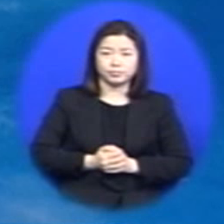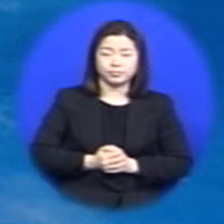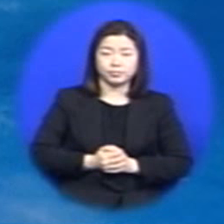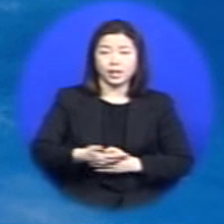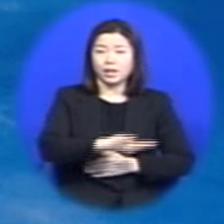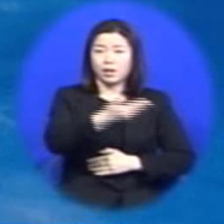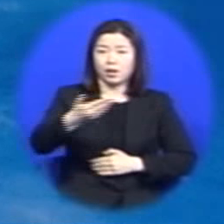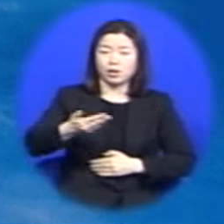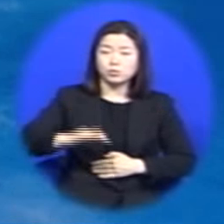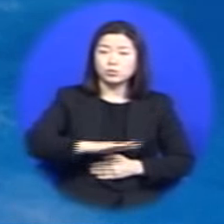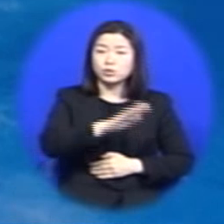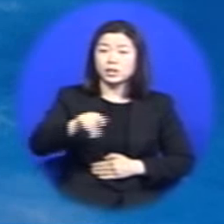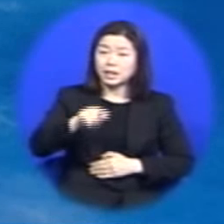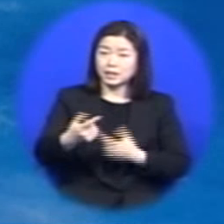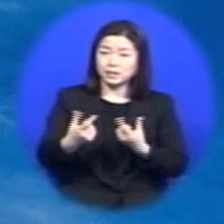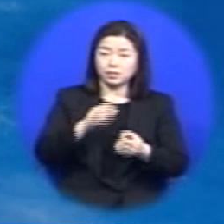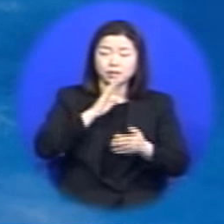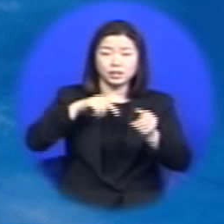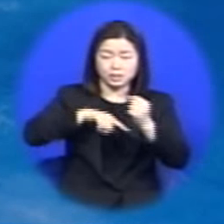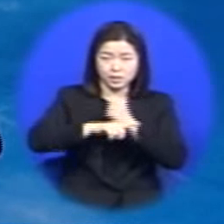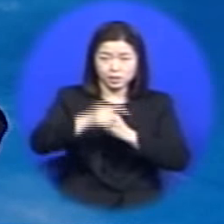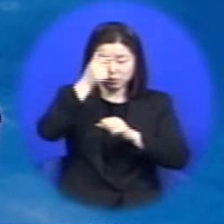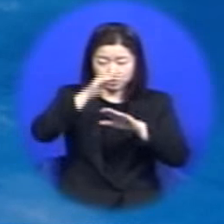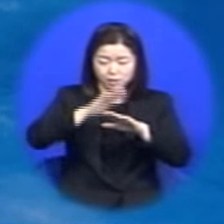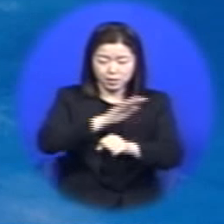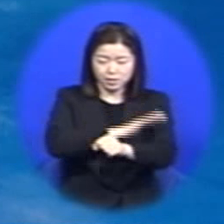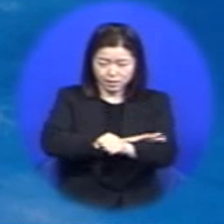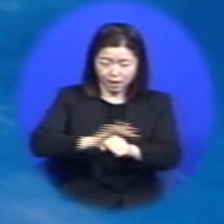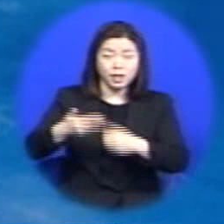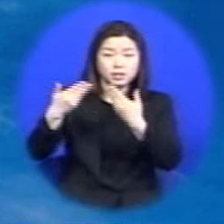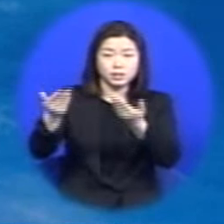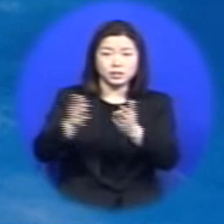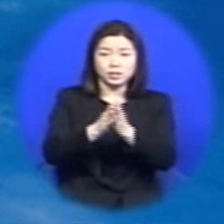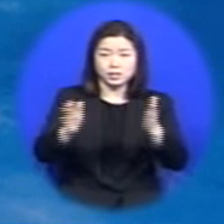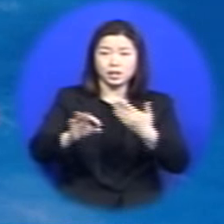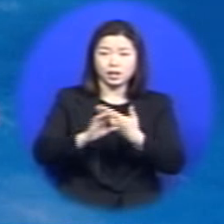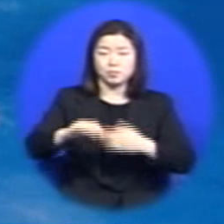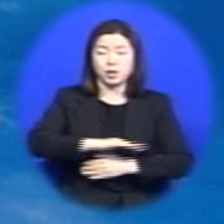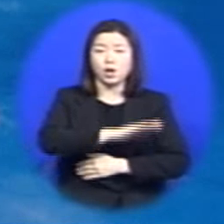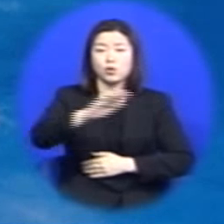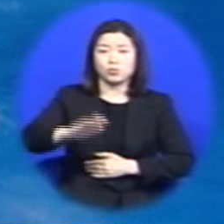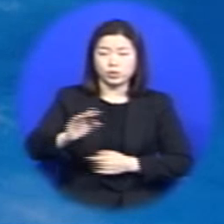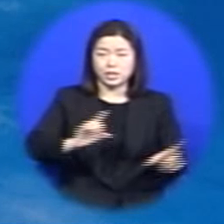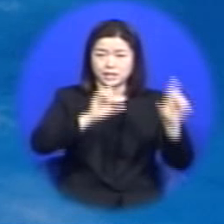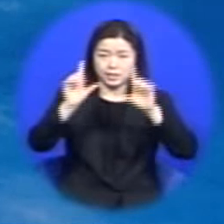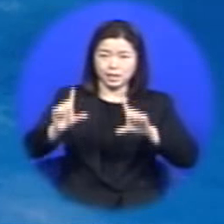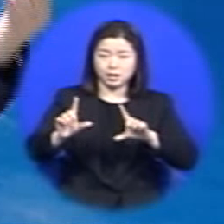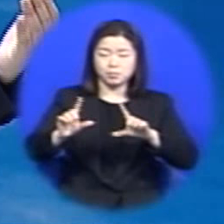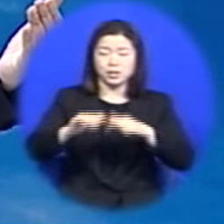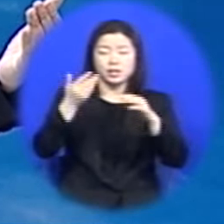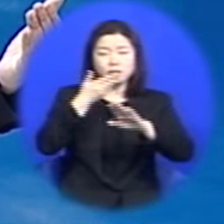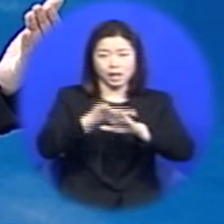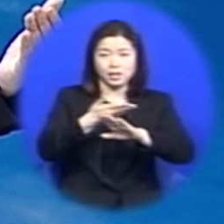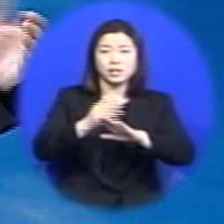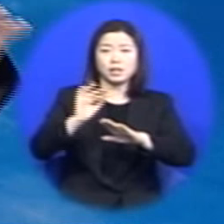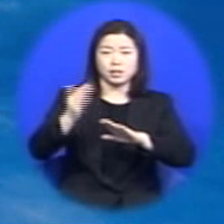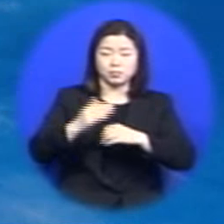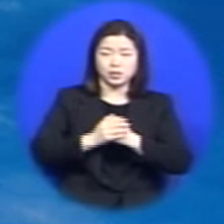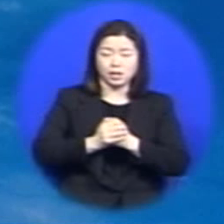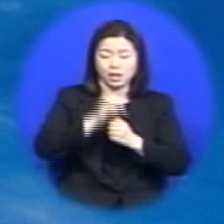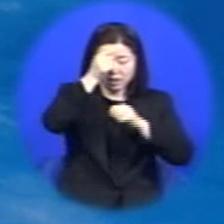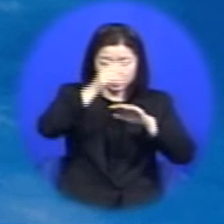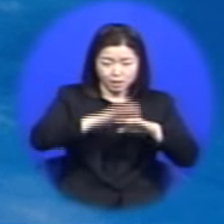여러분, 우리가 이렇게 진리로 예배를 제대로 드리기 시작하면 우리 삶이 바뀝니다. 예배 드릴 때마다